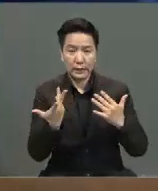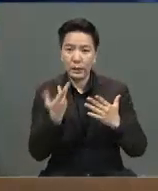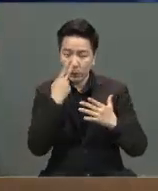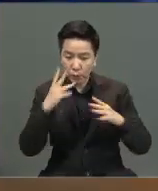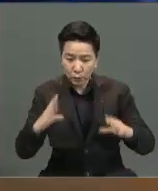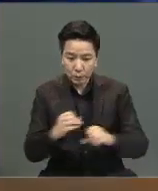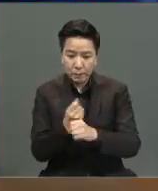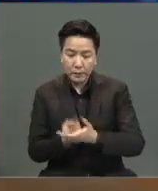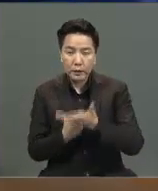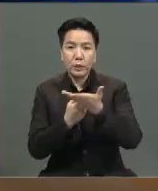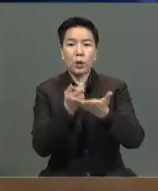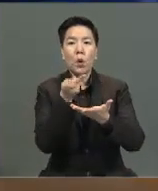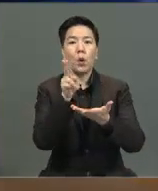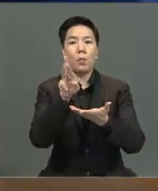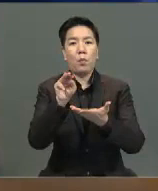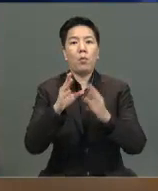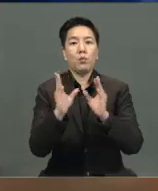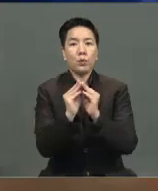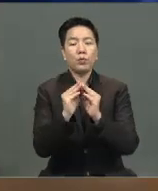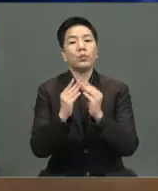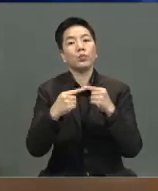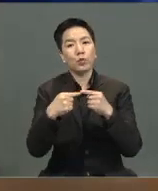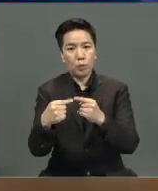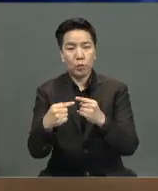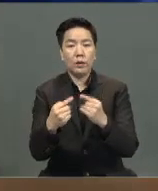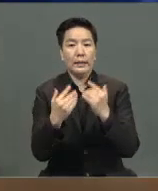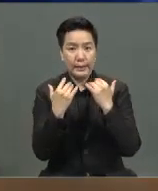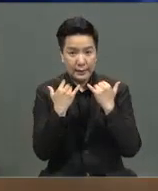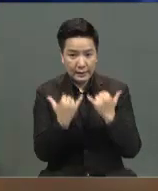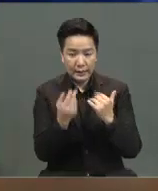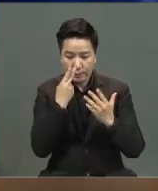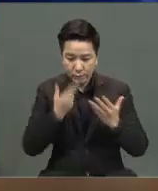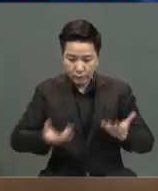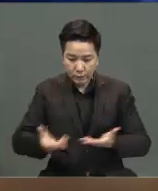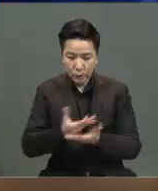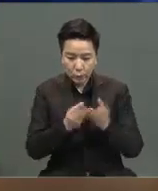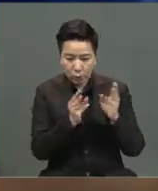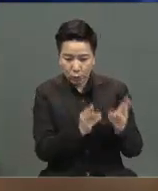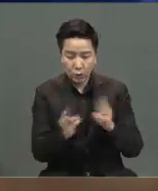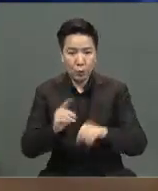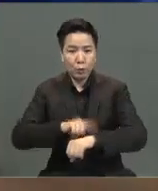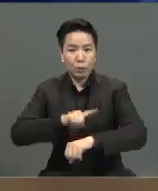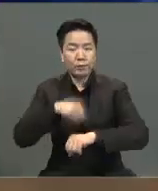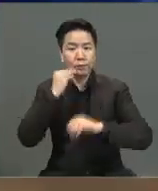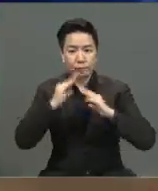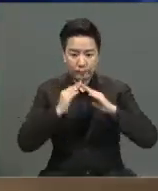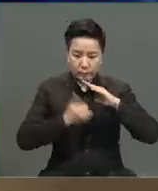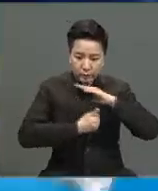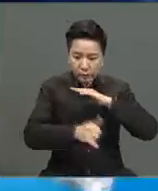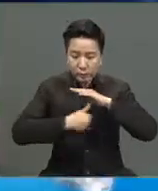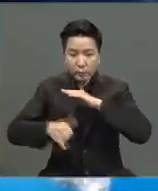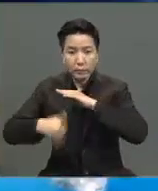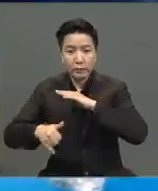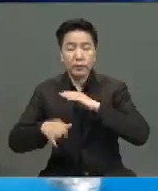พื่อนำเข้าสู่ที่ประชุมคณะรัฐมนตรีเพื่อพิจารณาเห็นชอบต่อไปนะครับส่วนการพิจารณามาตรการกำหนดเวลาออกนอกเคหสถาน